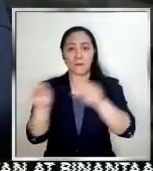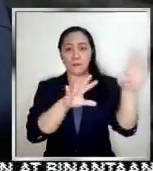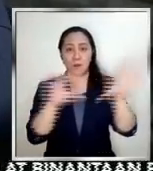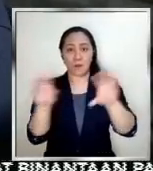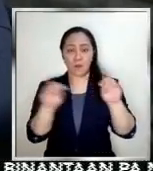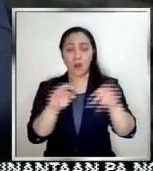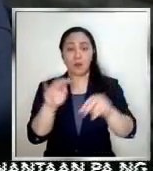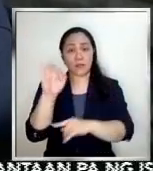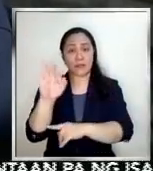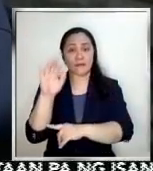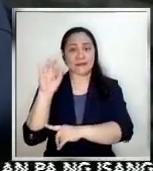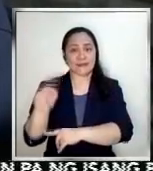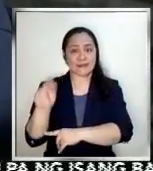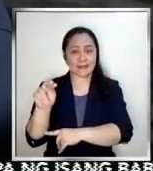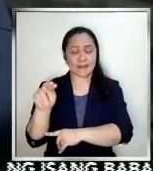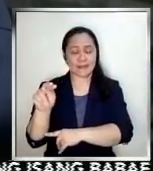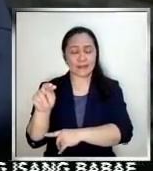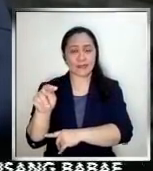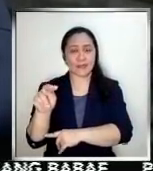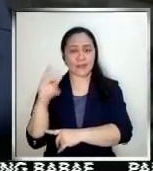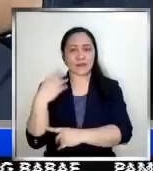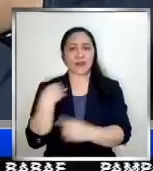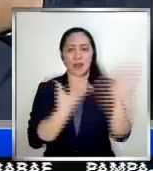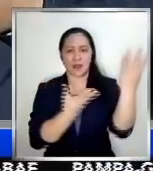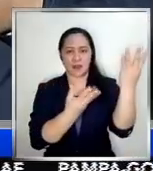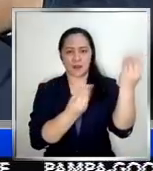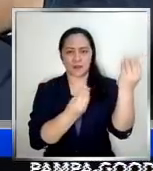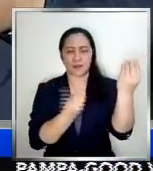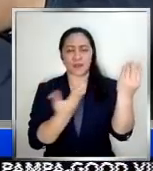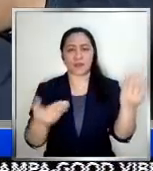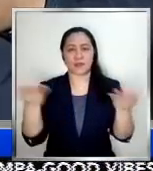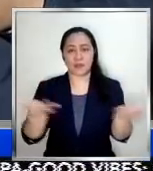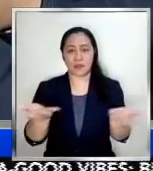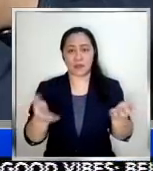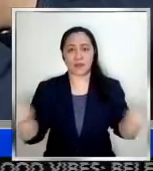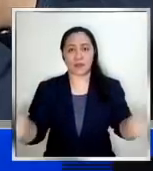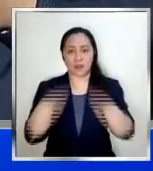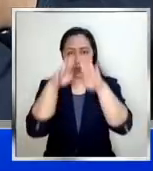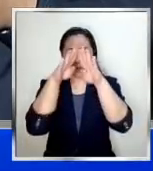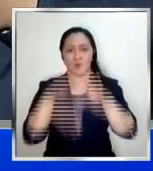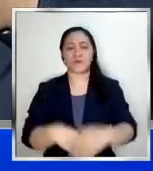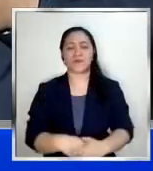nga dito sa Legazpi City sa Albay. Ivan. Maraming salamat, Salima Refran.